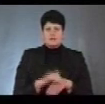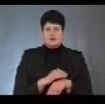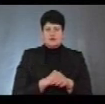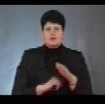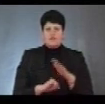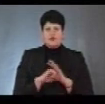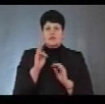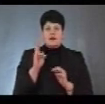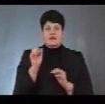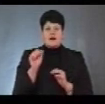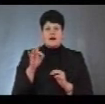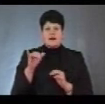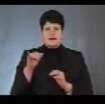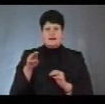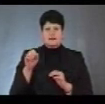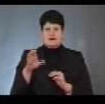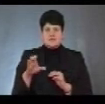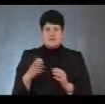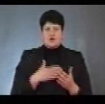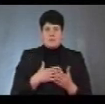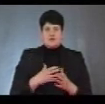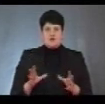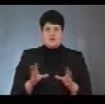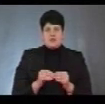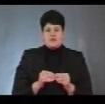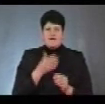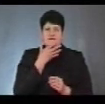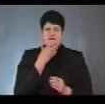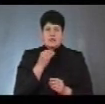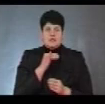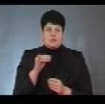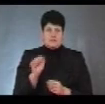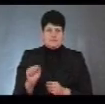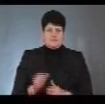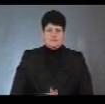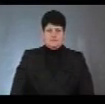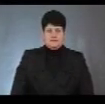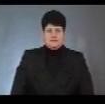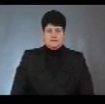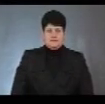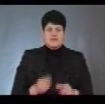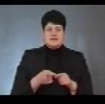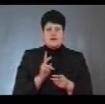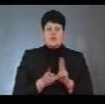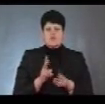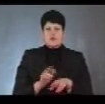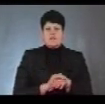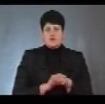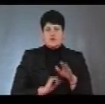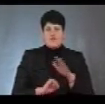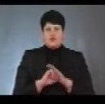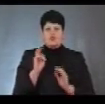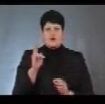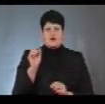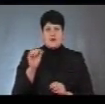волонтерський лідерський рух і громадське об'єднання «Файне.UA». Більше у сюжеті Тараса Бурака. Це кухня благодійного фонду